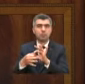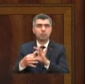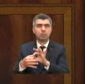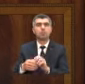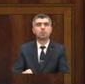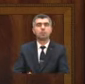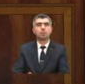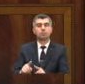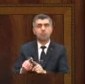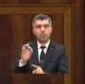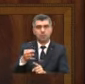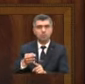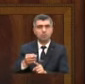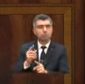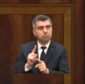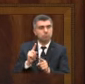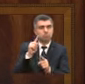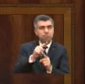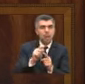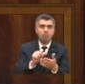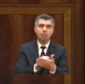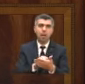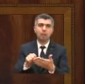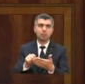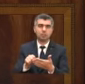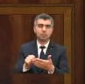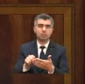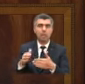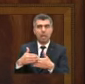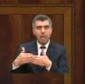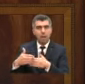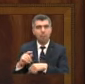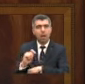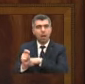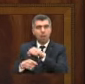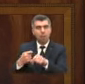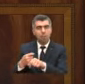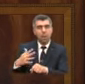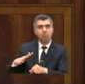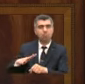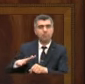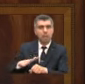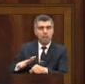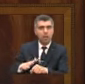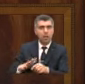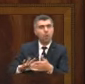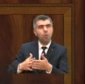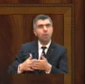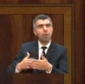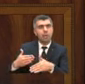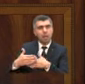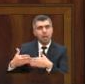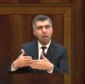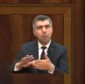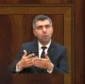امكانيه شبابيك اللي يمكن يخلص فيها في قريته او في المدينه اللي قريبه ليه او في صغيره او في المدينه